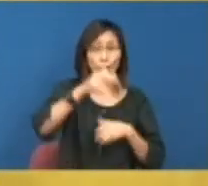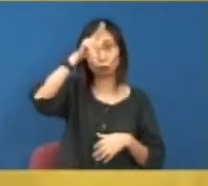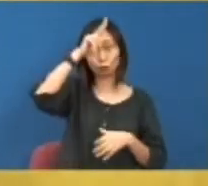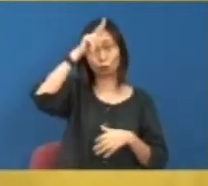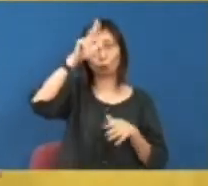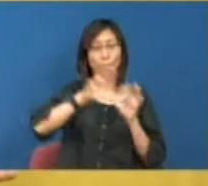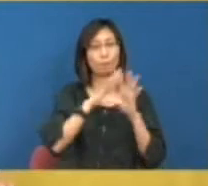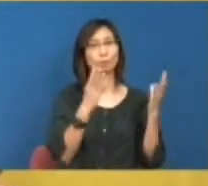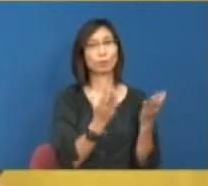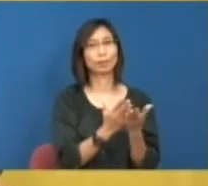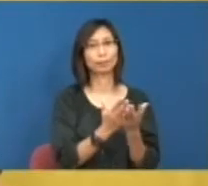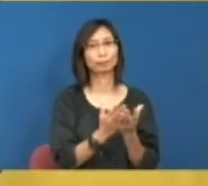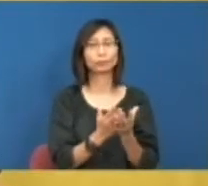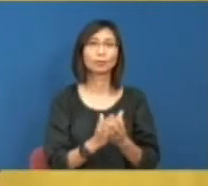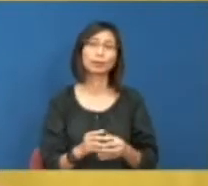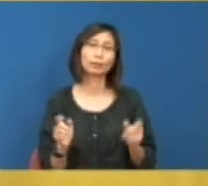題，